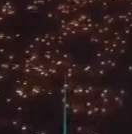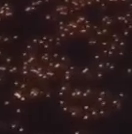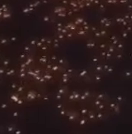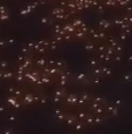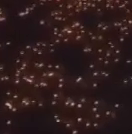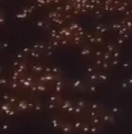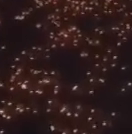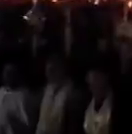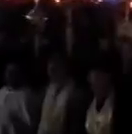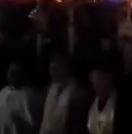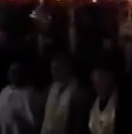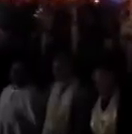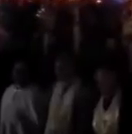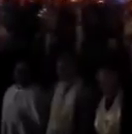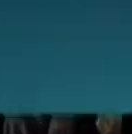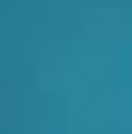Музика